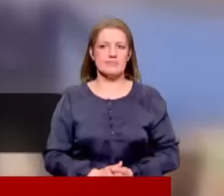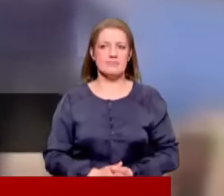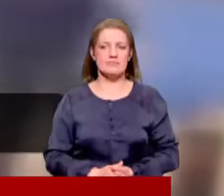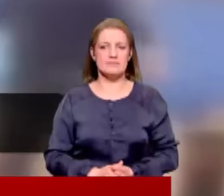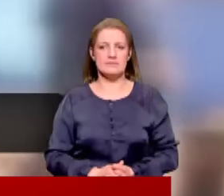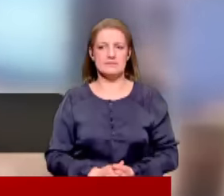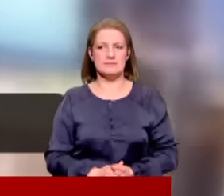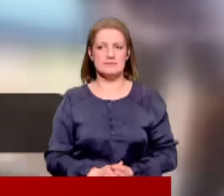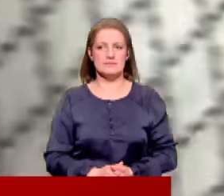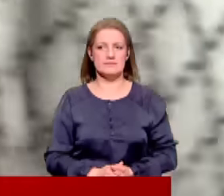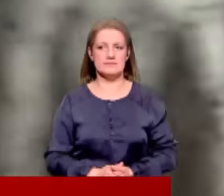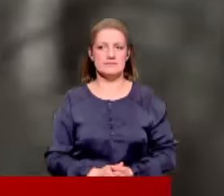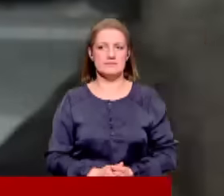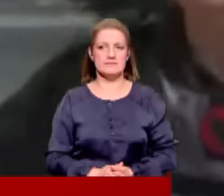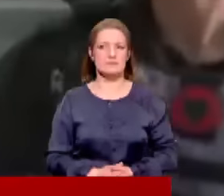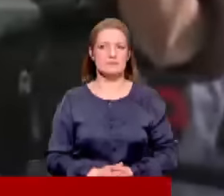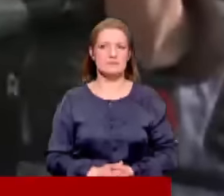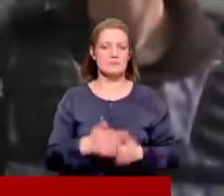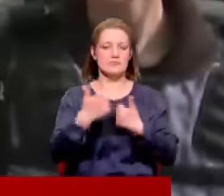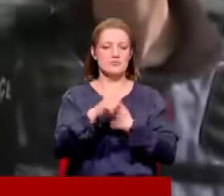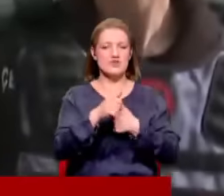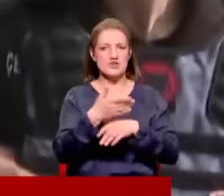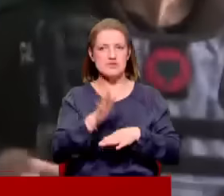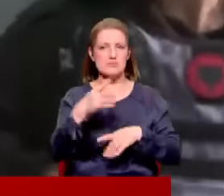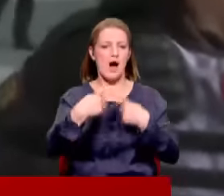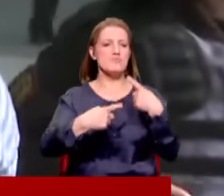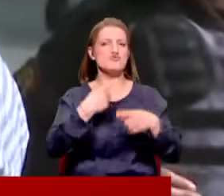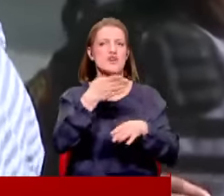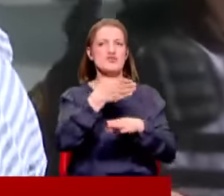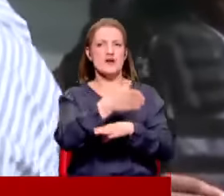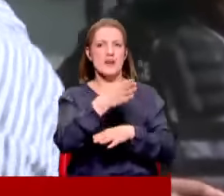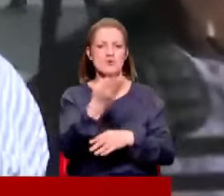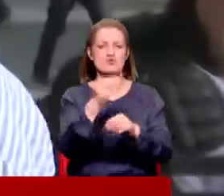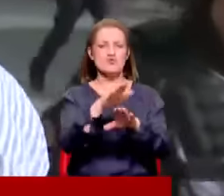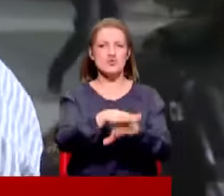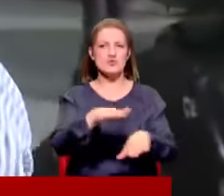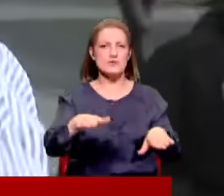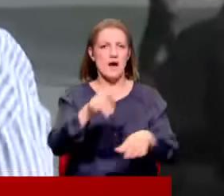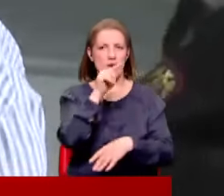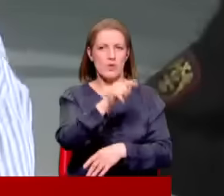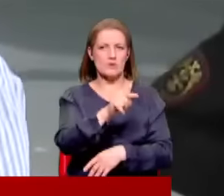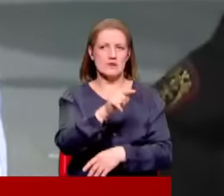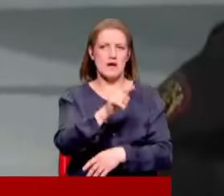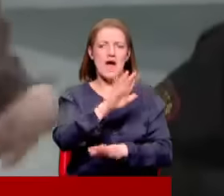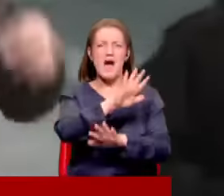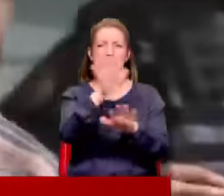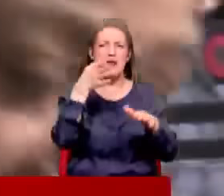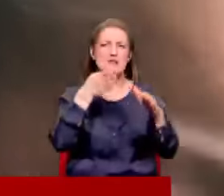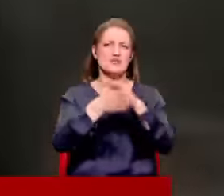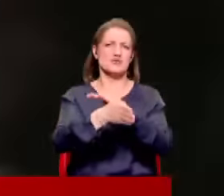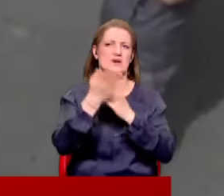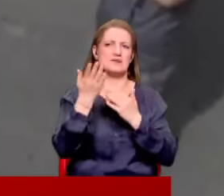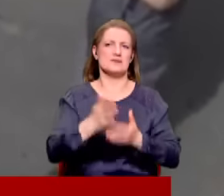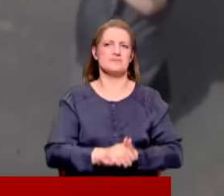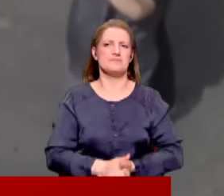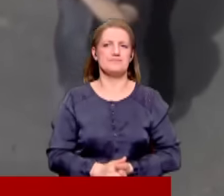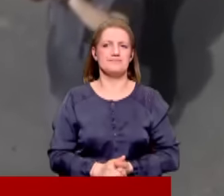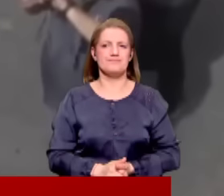Aman Allah'ım. Eşi çıkmış, amcası içeride. Çocuklar orada. Herkesin içerisi var.